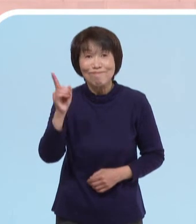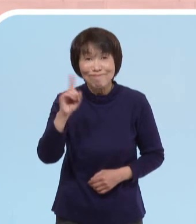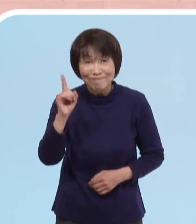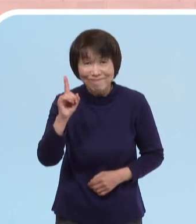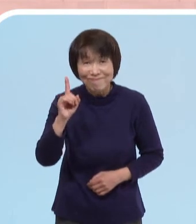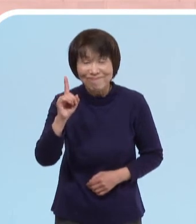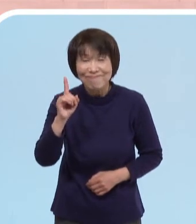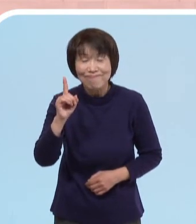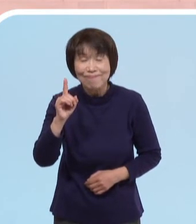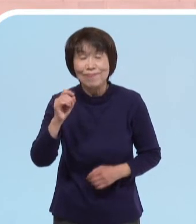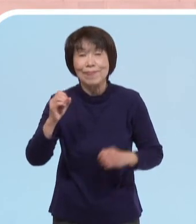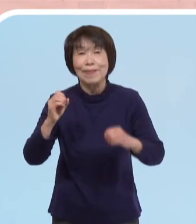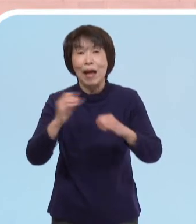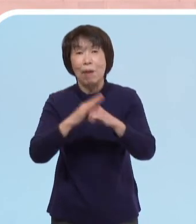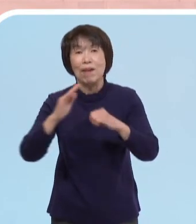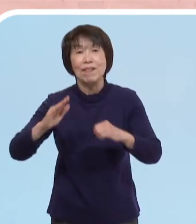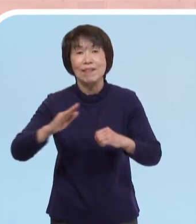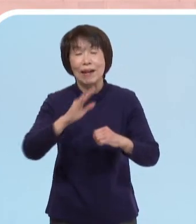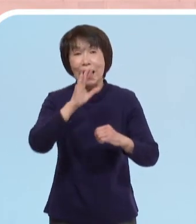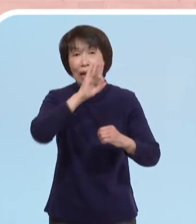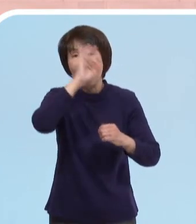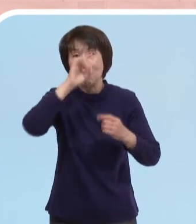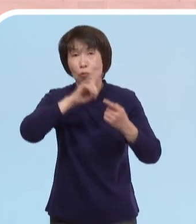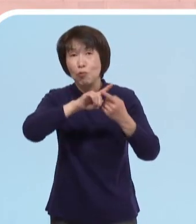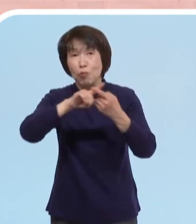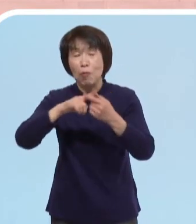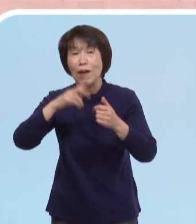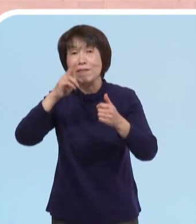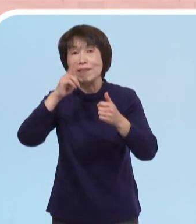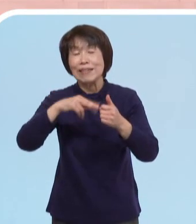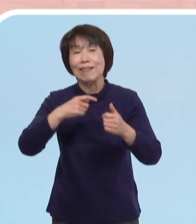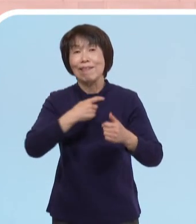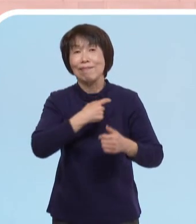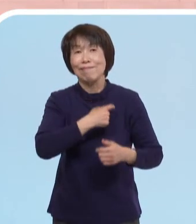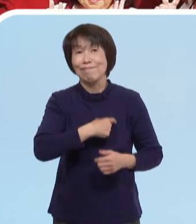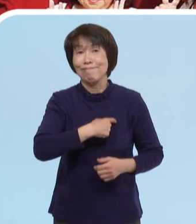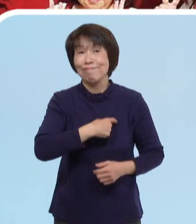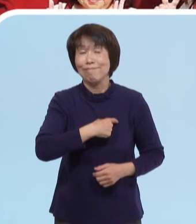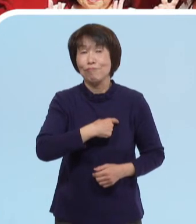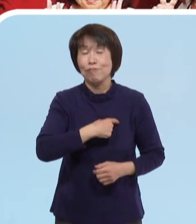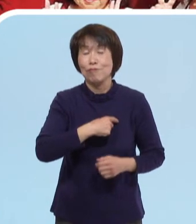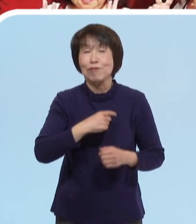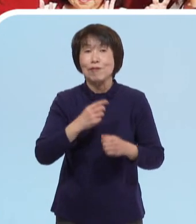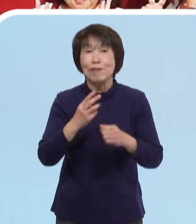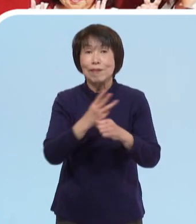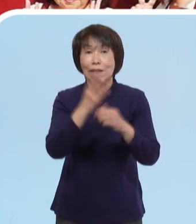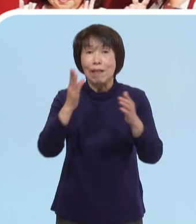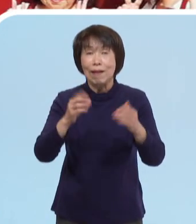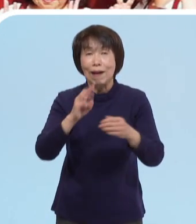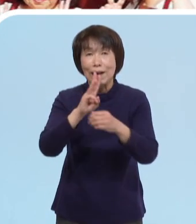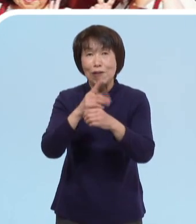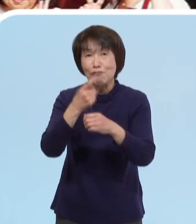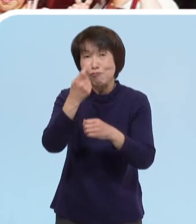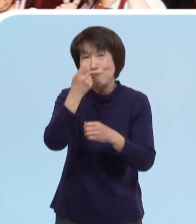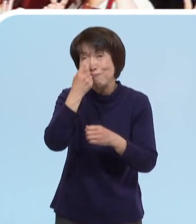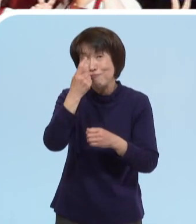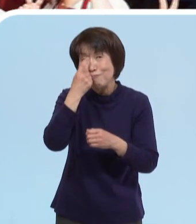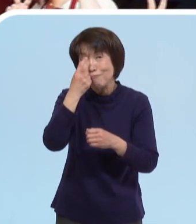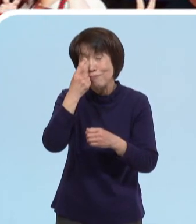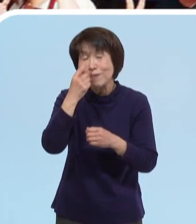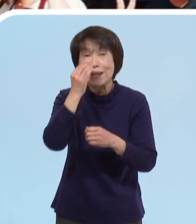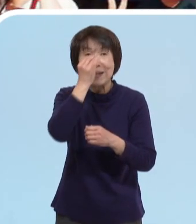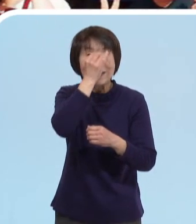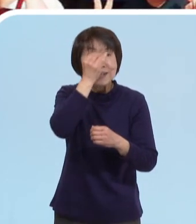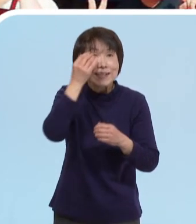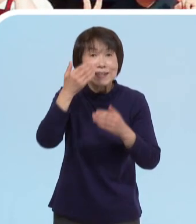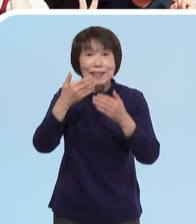実はカニソムリエは浜坂観光協会が認めている資格。3年間の研修で専門知識